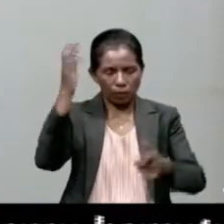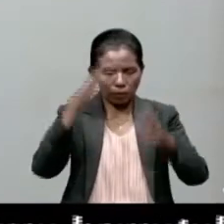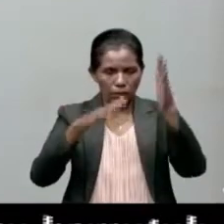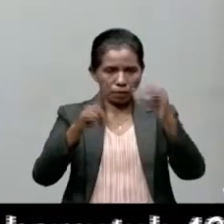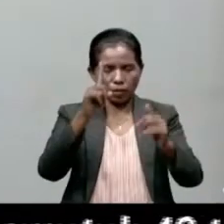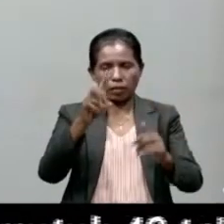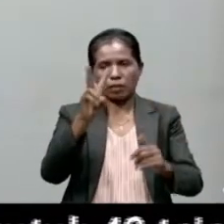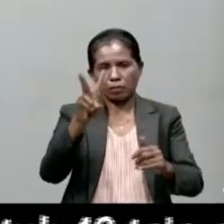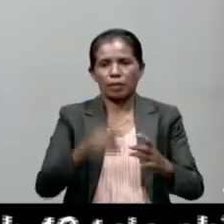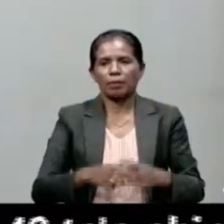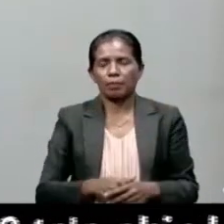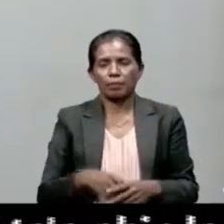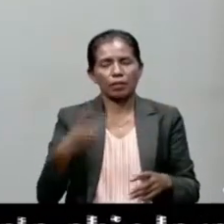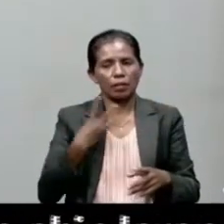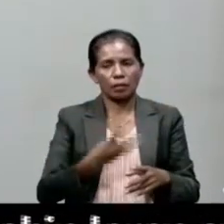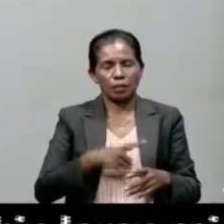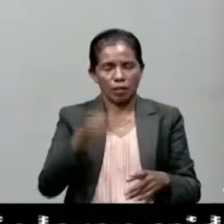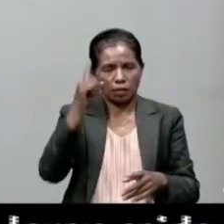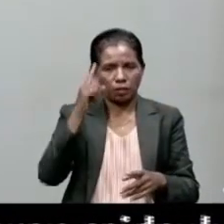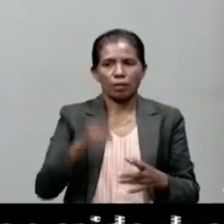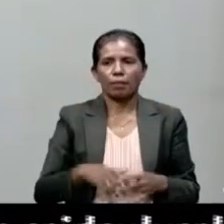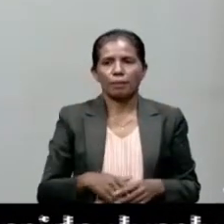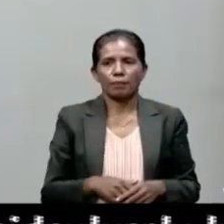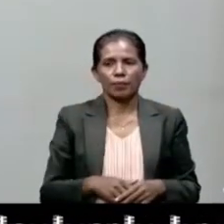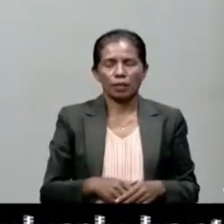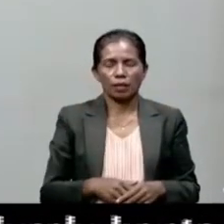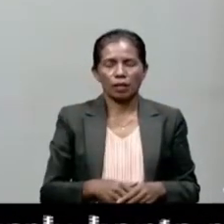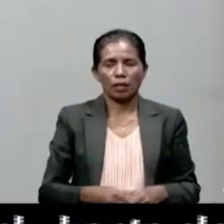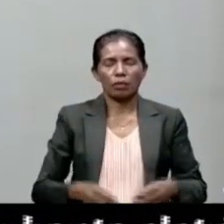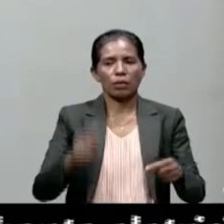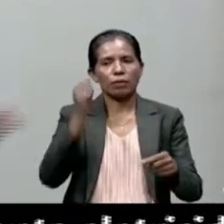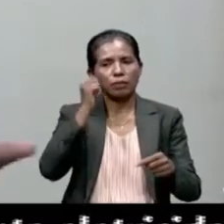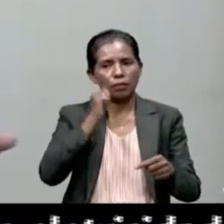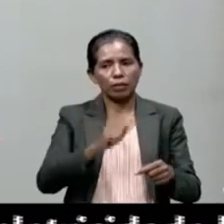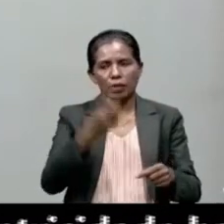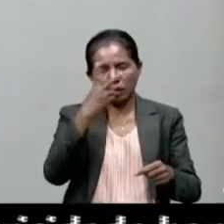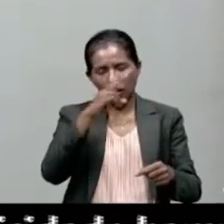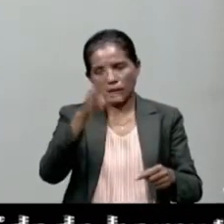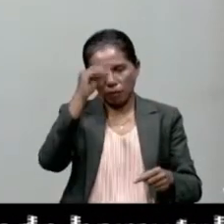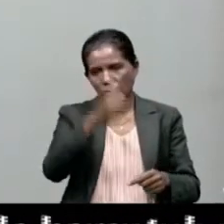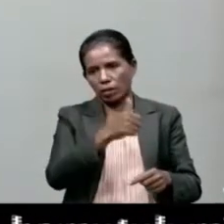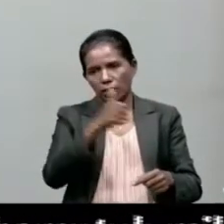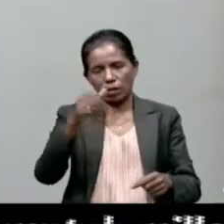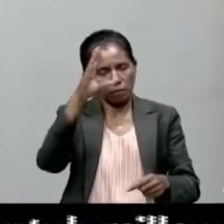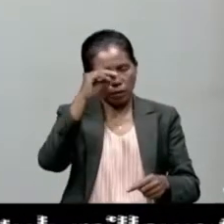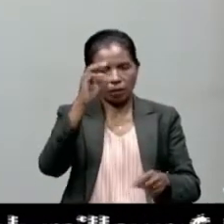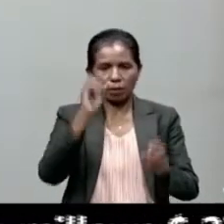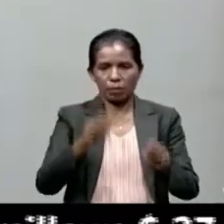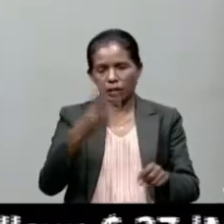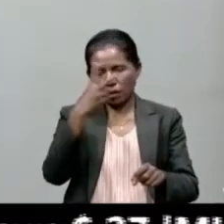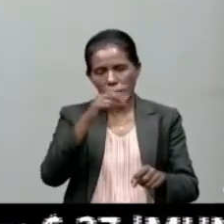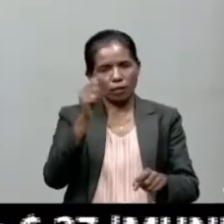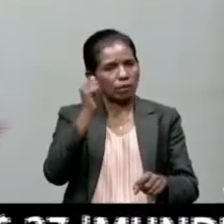rua. Kita belah noi tu. Tapi ni mak desafia sebab feto bela hari permane celo, mana hari feto